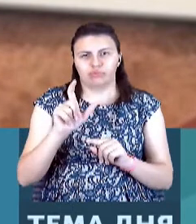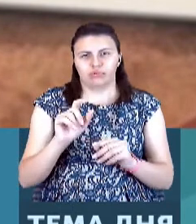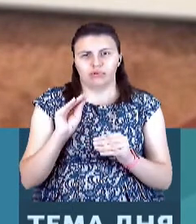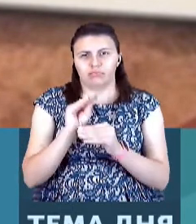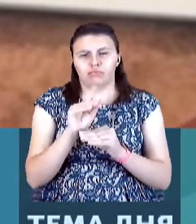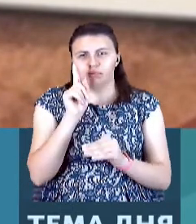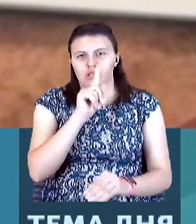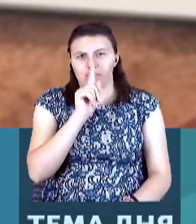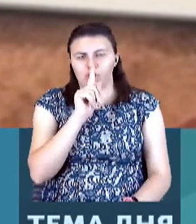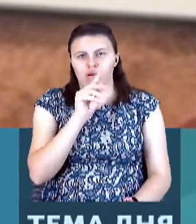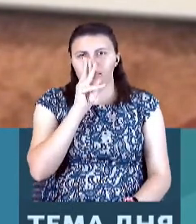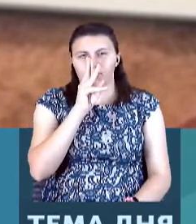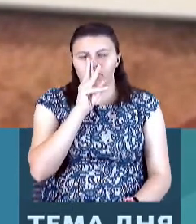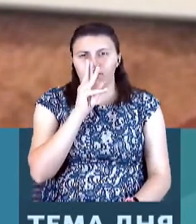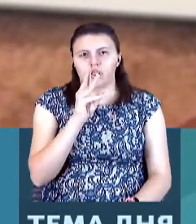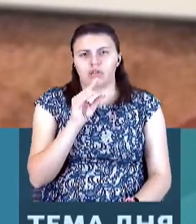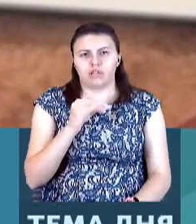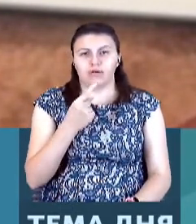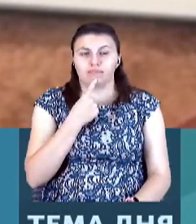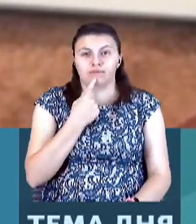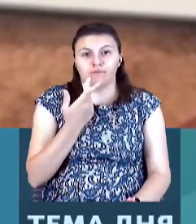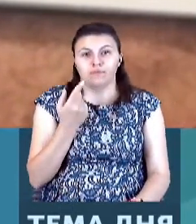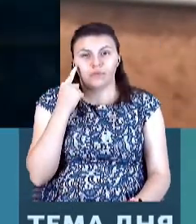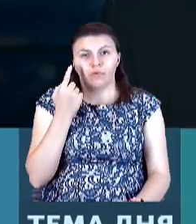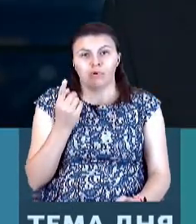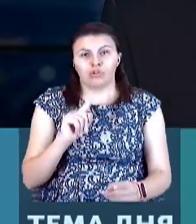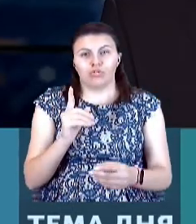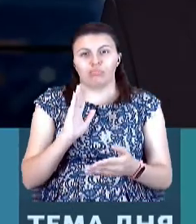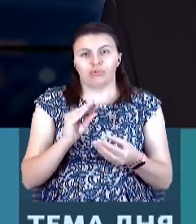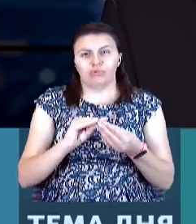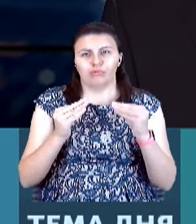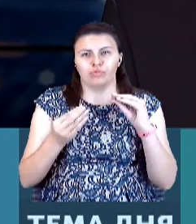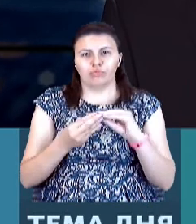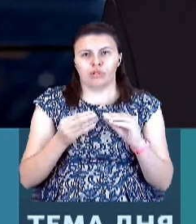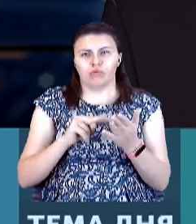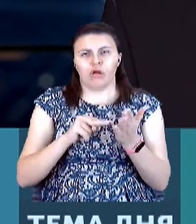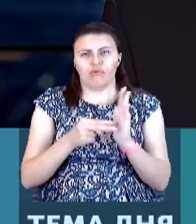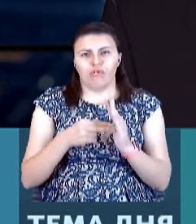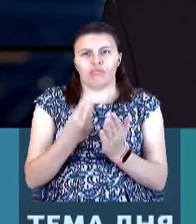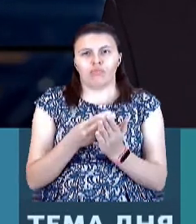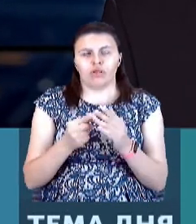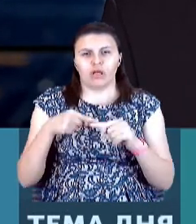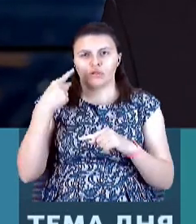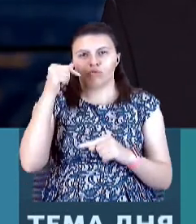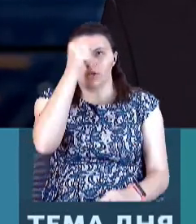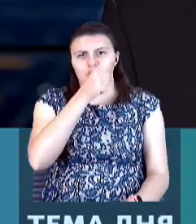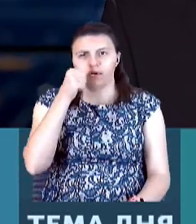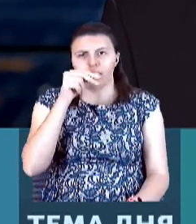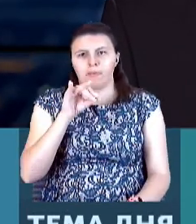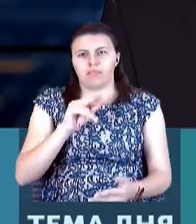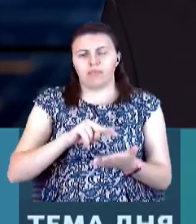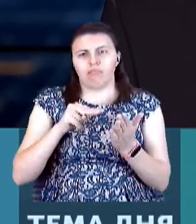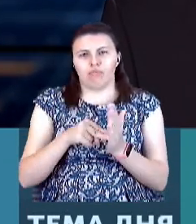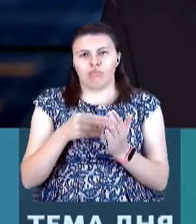мінімальної оплати праці. Я підозрюю, що це будуть проблеми і при плануванні бюджету на наступний рік, і при плануванні